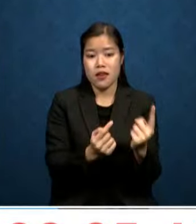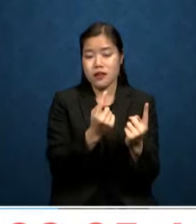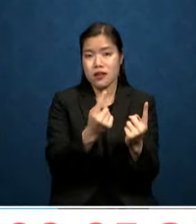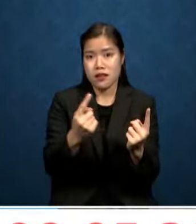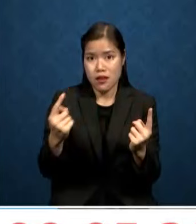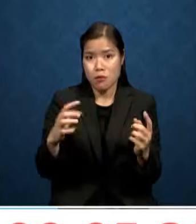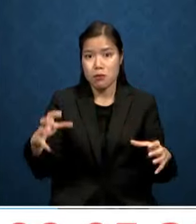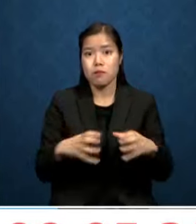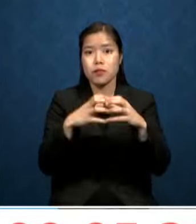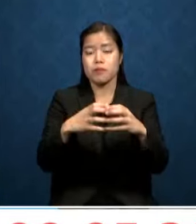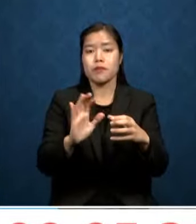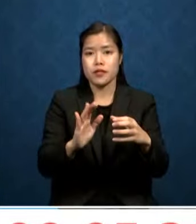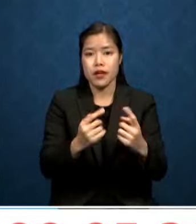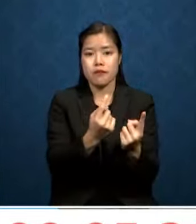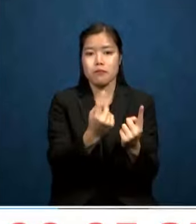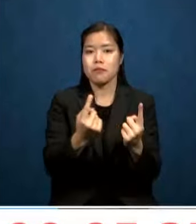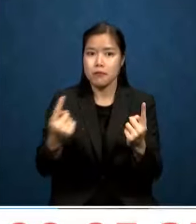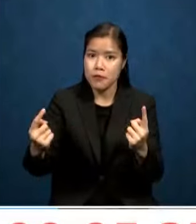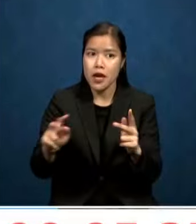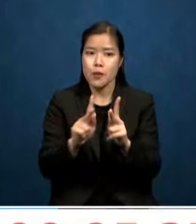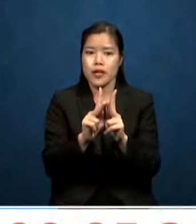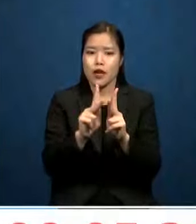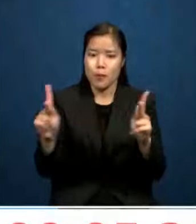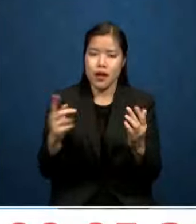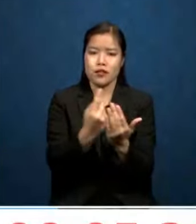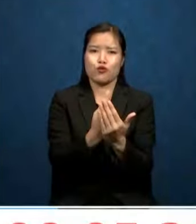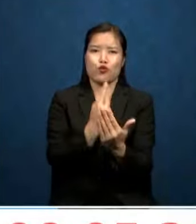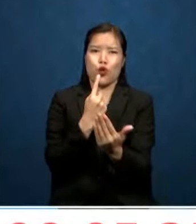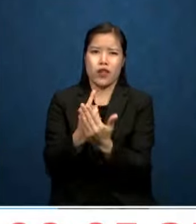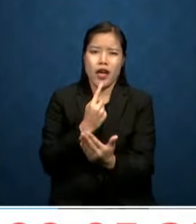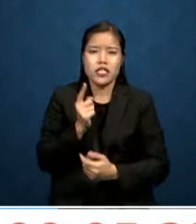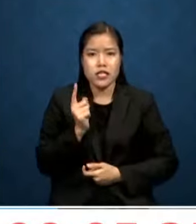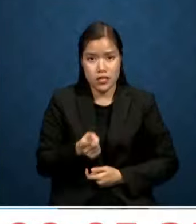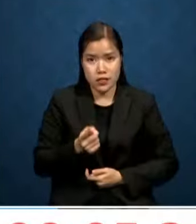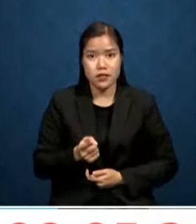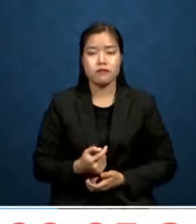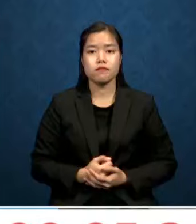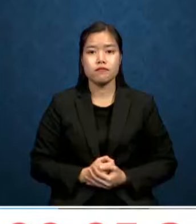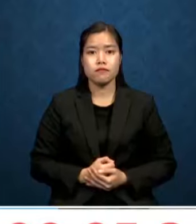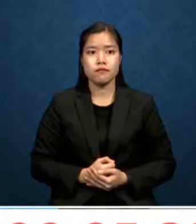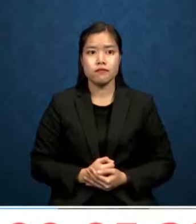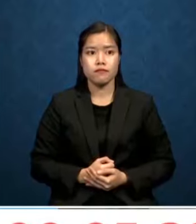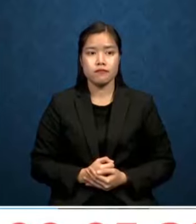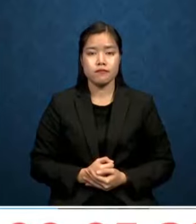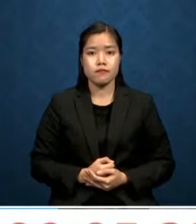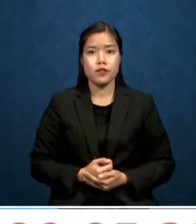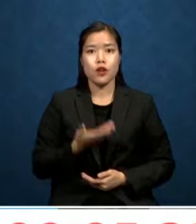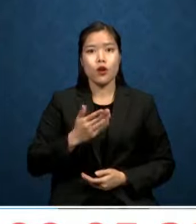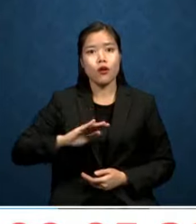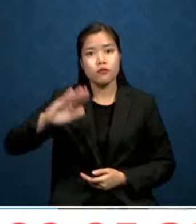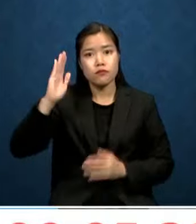ากรรมาธิการท่านนั้นคือตัวแทนเสียงของเราอย่างแท้จริงครับขอผู้รับรองด้ว